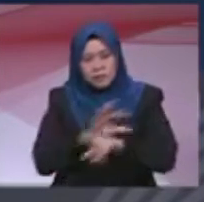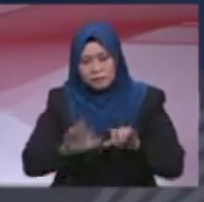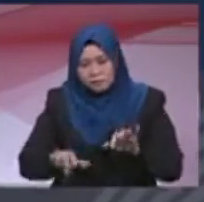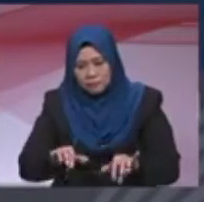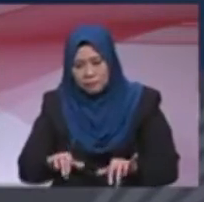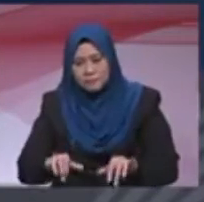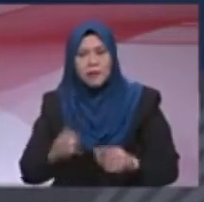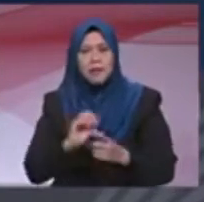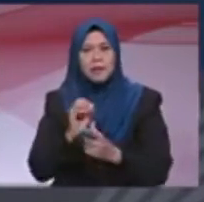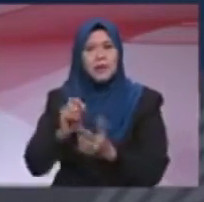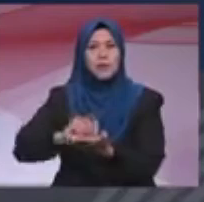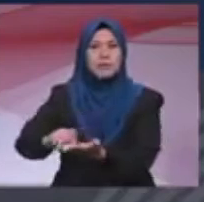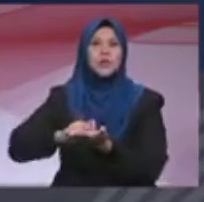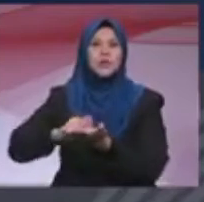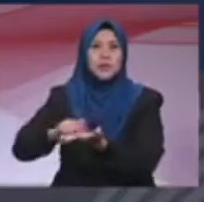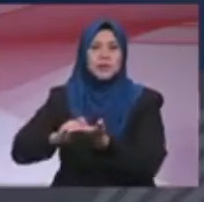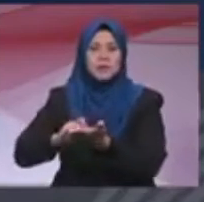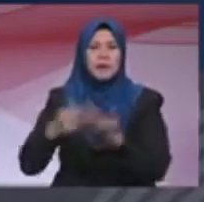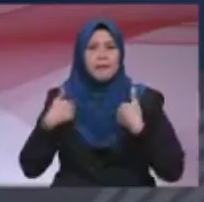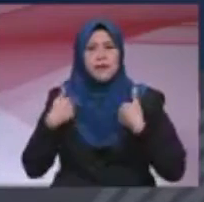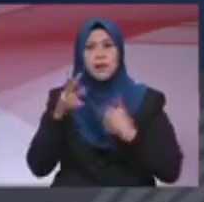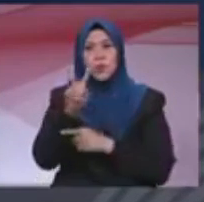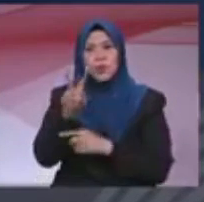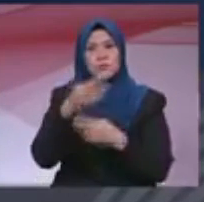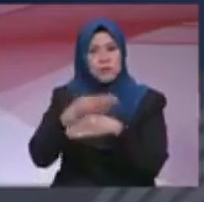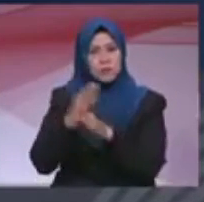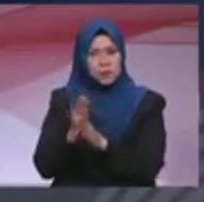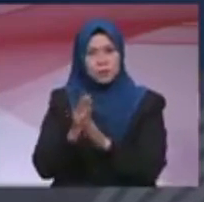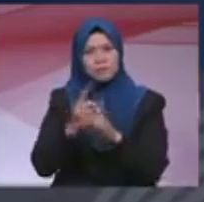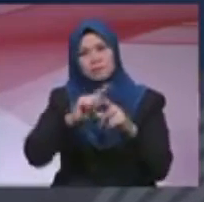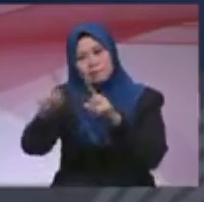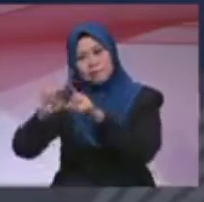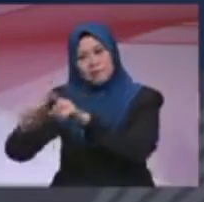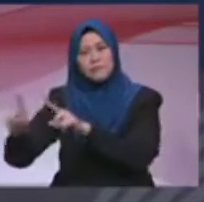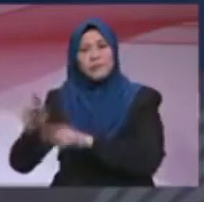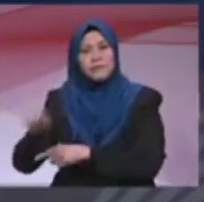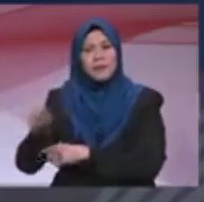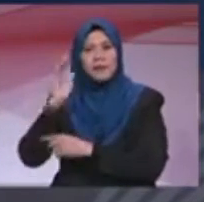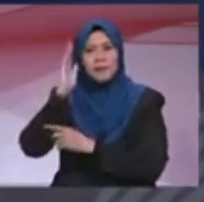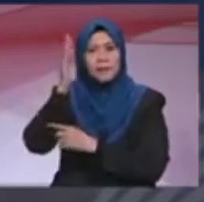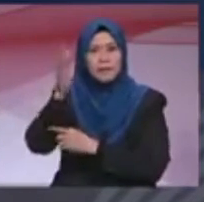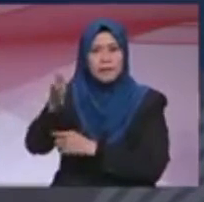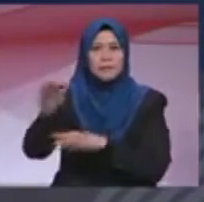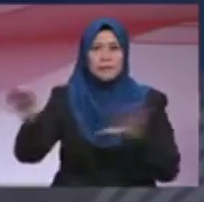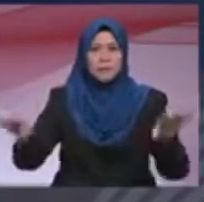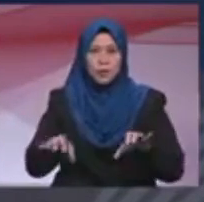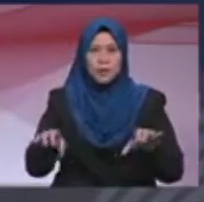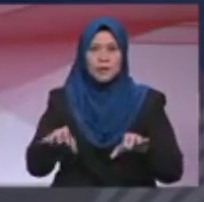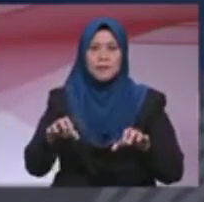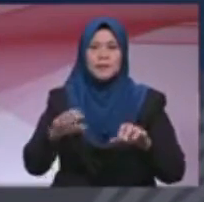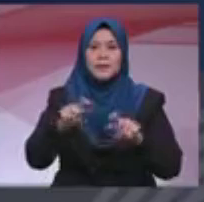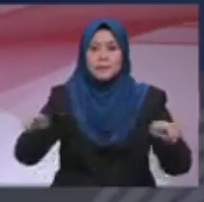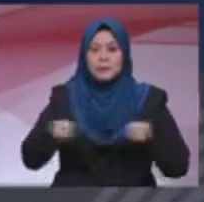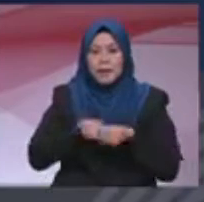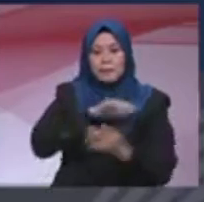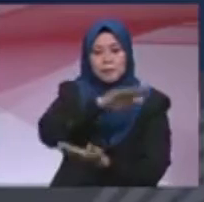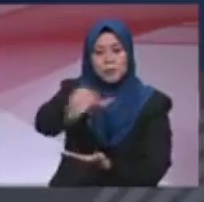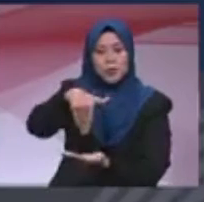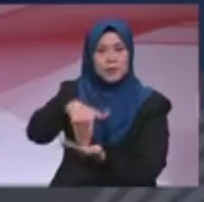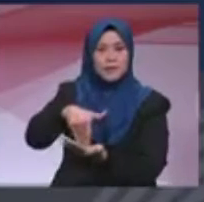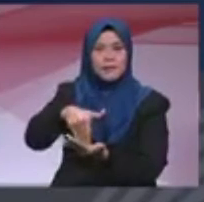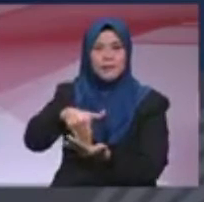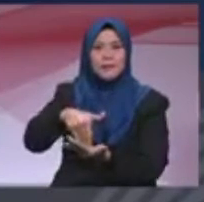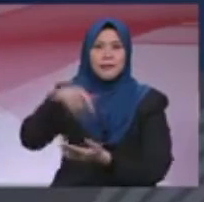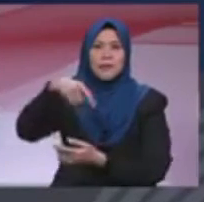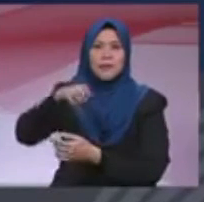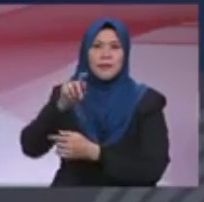ataupun secara bertulis. Ada berbagai, ada dua bentuk pentaksiran yang akan mereka lakukan di pusat pentaksiran yang telah